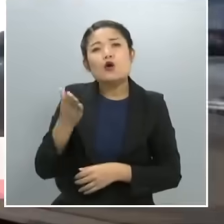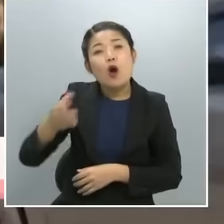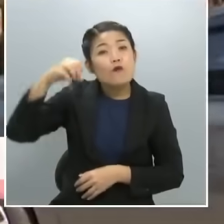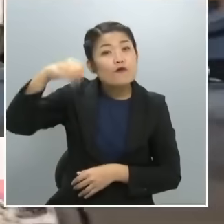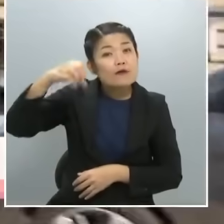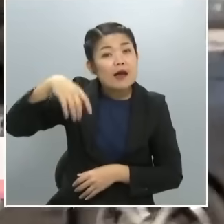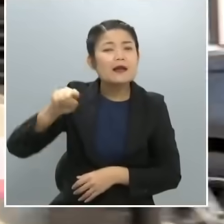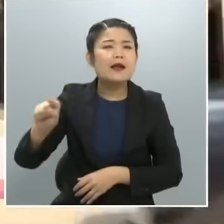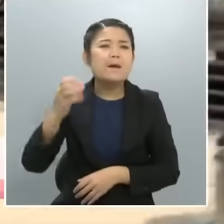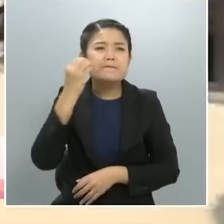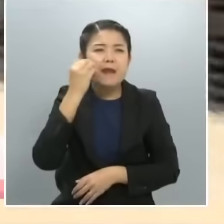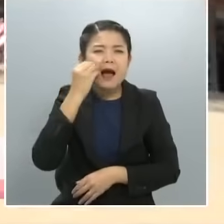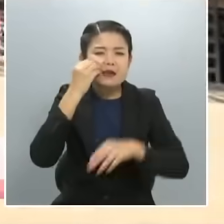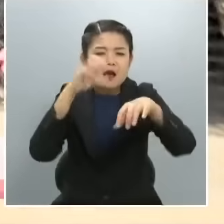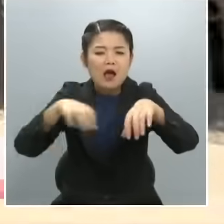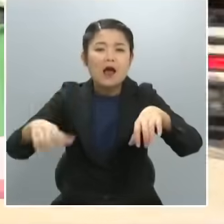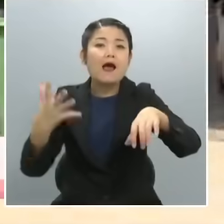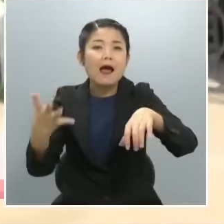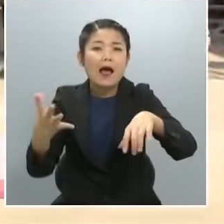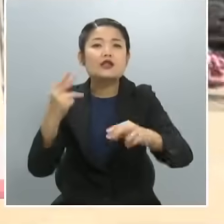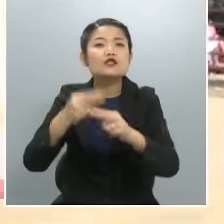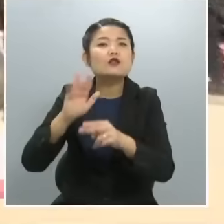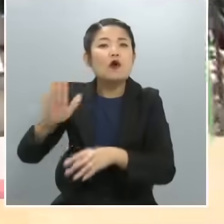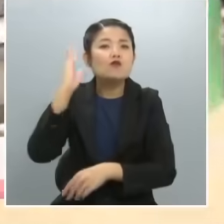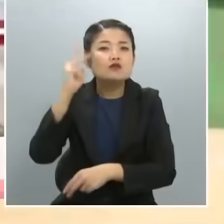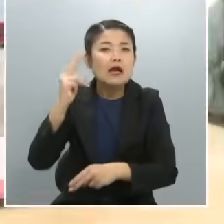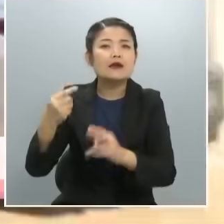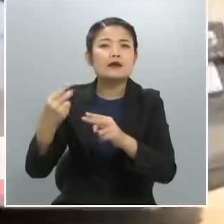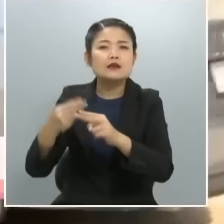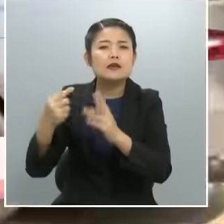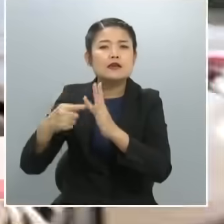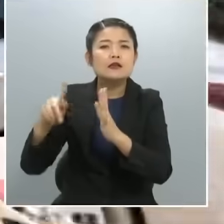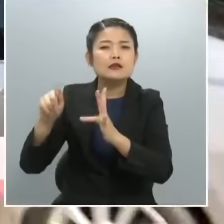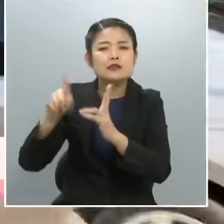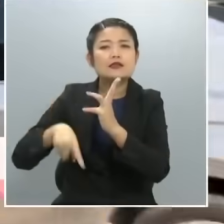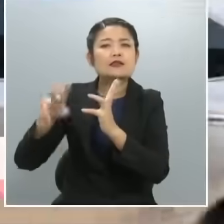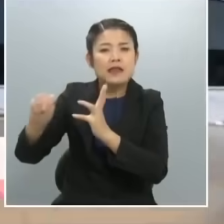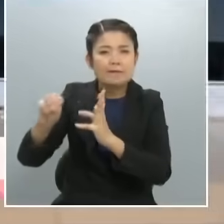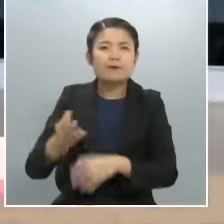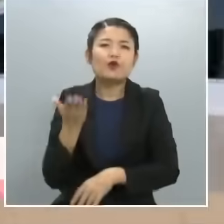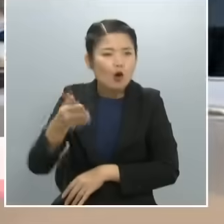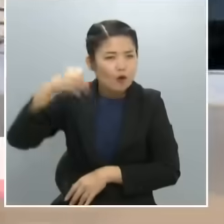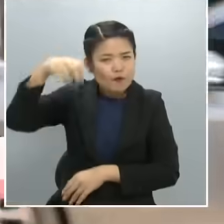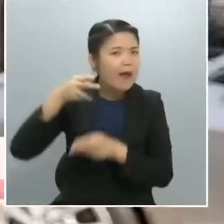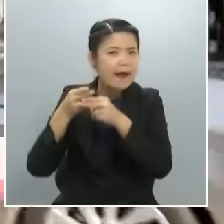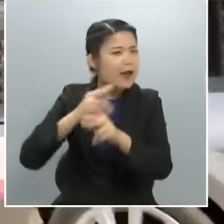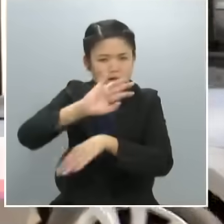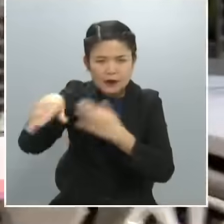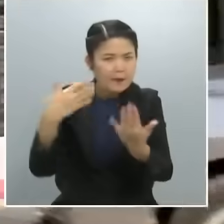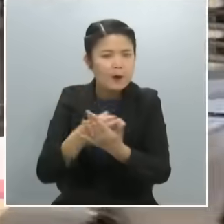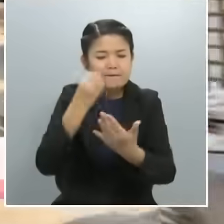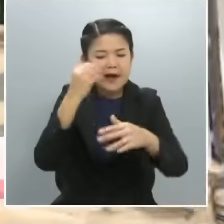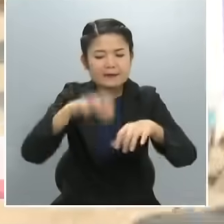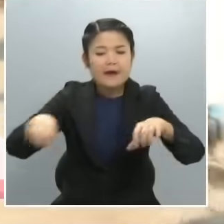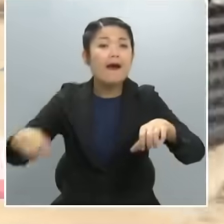ทั้ง 5หลังพบว่าเป็นชื่อของเฮียแต๋มครับเฮียแต๋มเนี่ยเป็นผู้ขอใช้ไฟฟ้าทั้งหมดนะครับสำหรับ